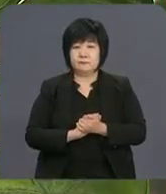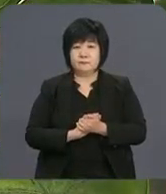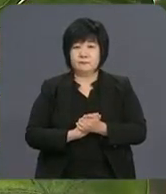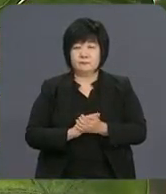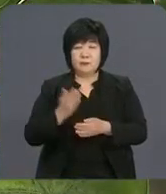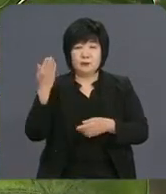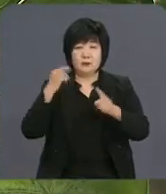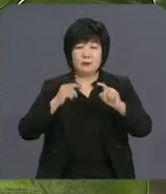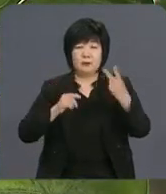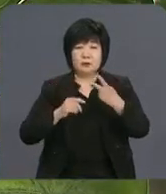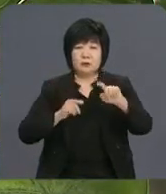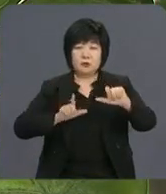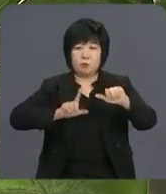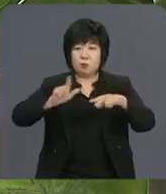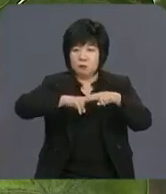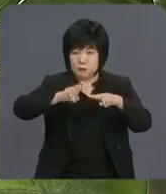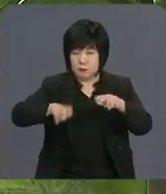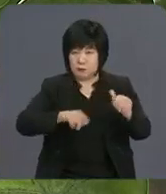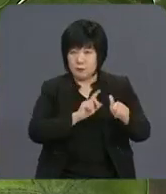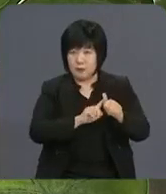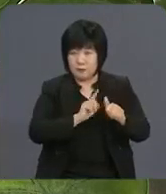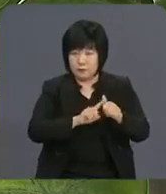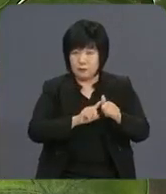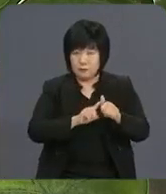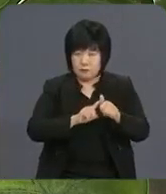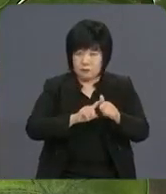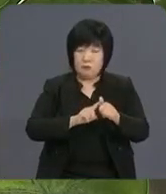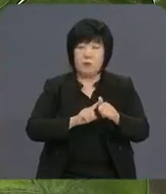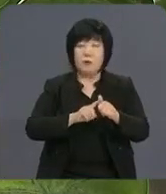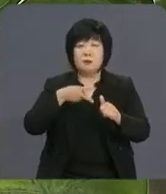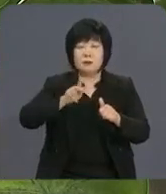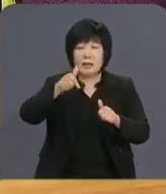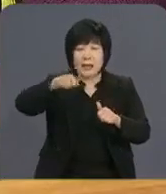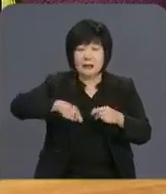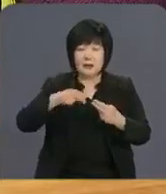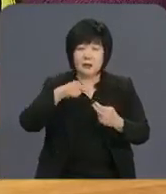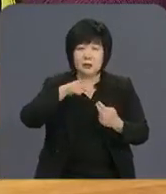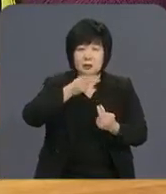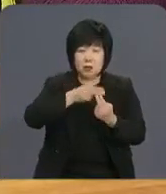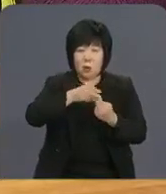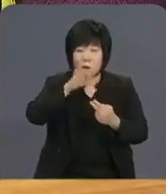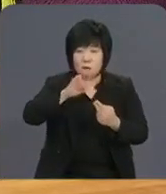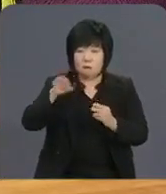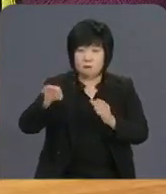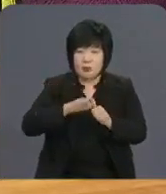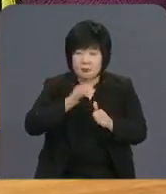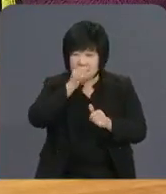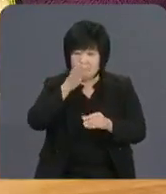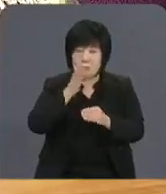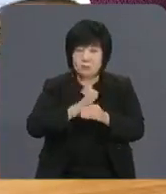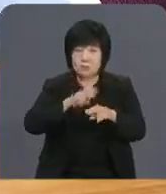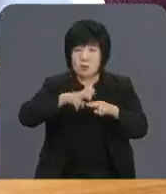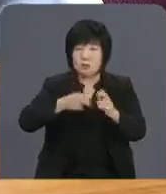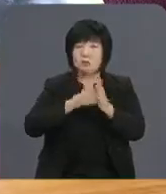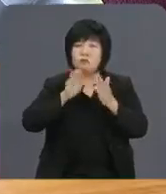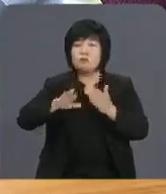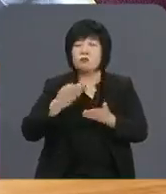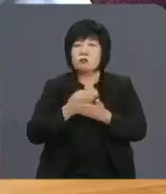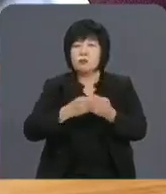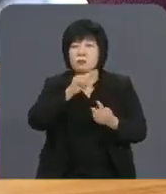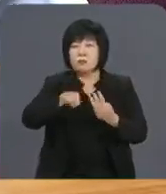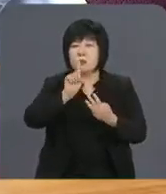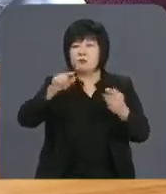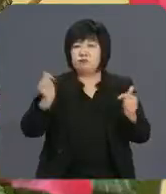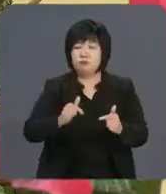지난 2015년 은퇴한 이 남성은 사학연금 을 받고 있지만 퇴직 이후 수입이 3분의 1로 줄었습니다